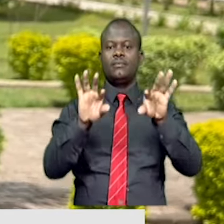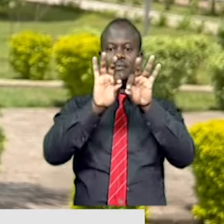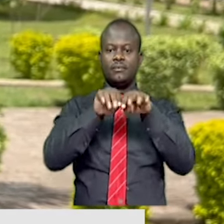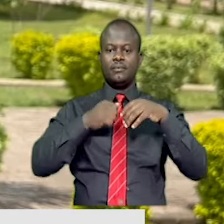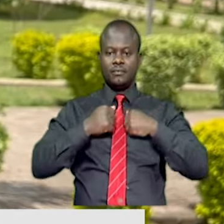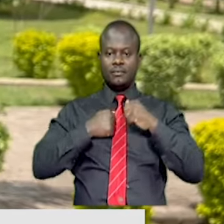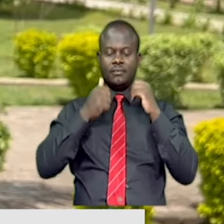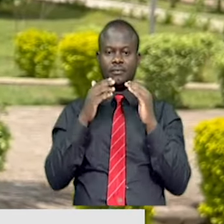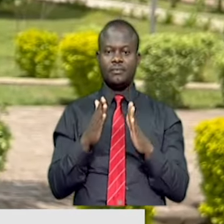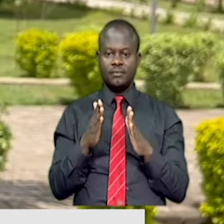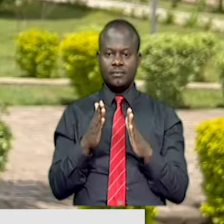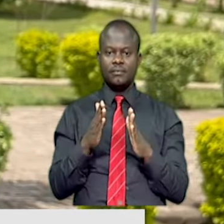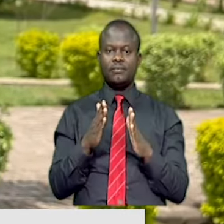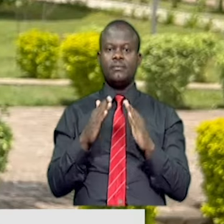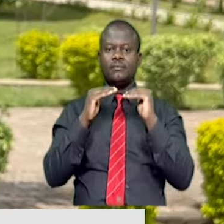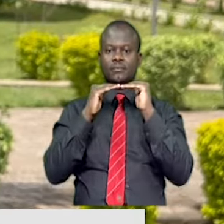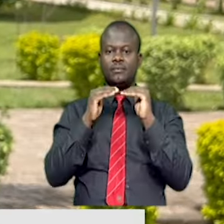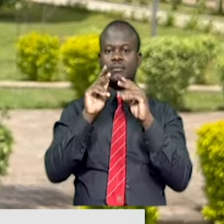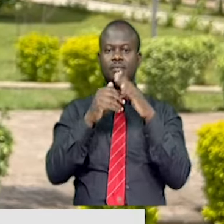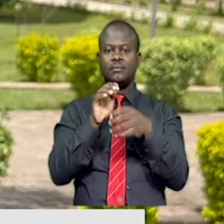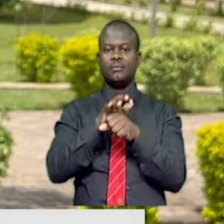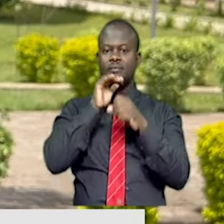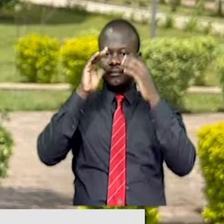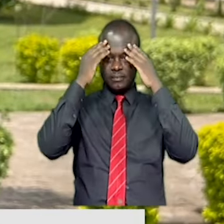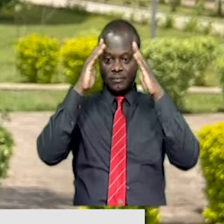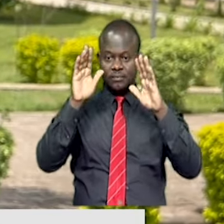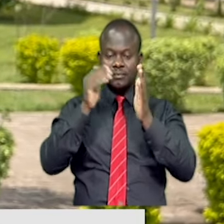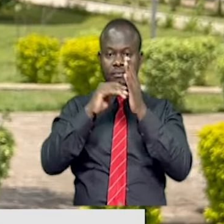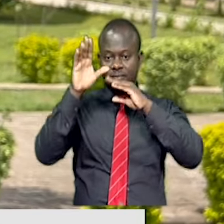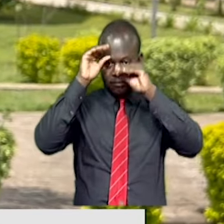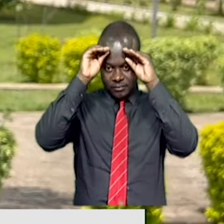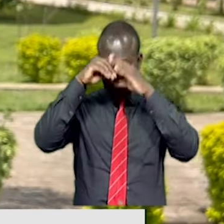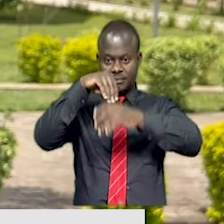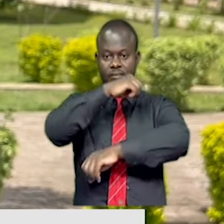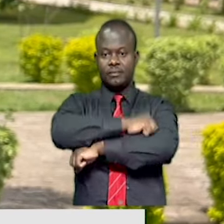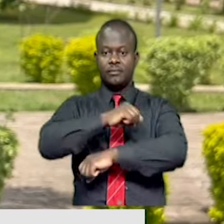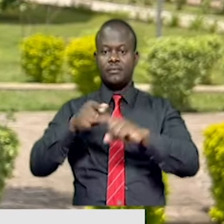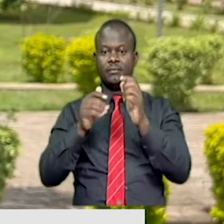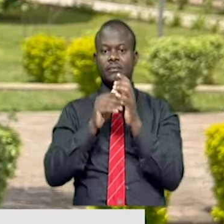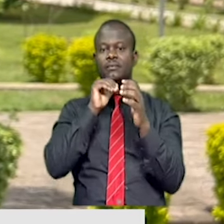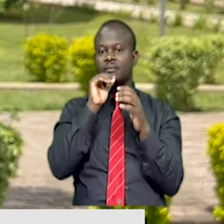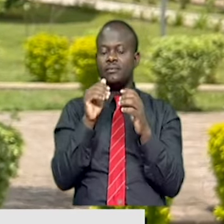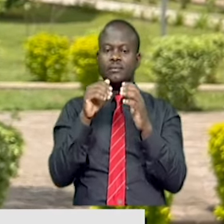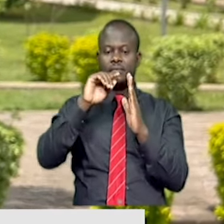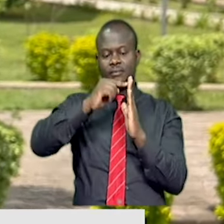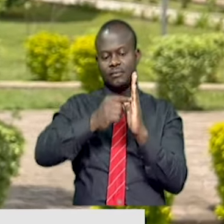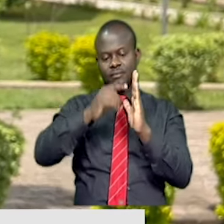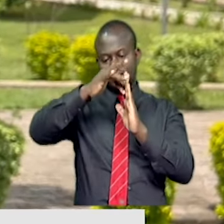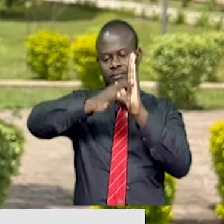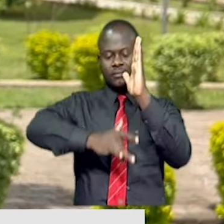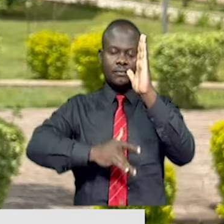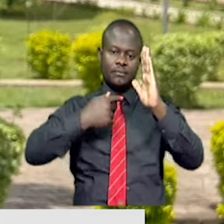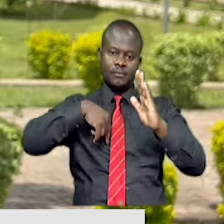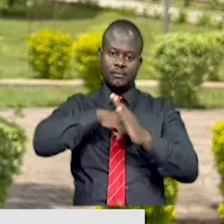nk'abanyarwanda nk'urungano nabwo benshi baba bayazi cyangwa se tukanayiga no mu mashuri ariko ntibayajya details cyane rero hano